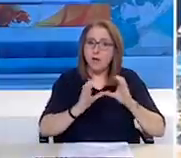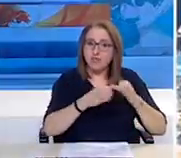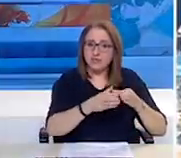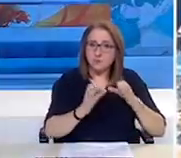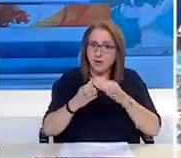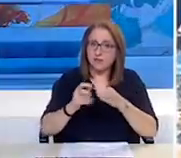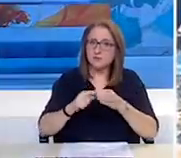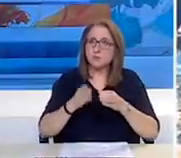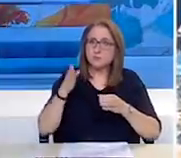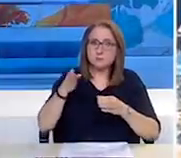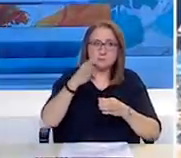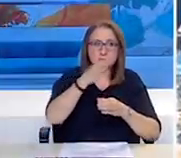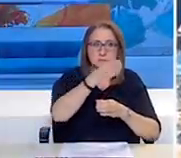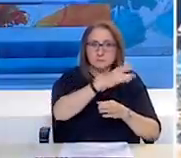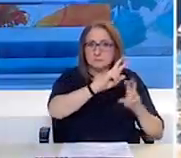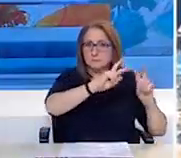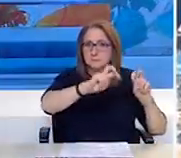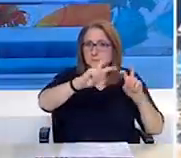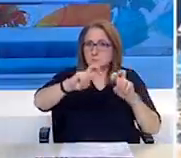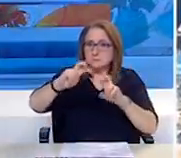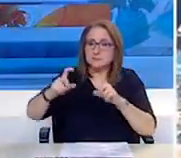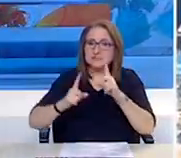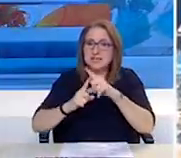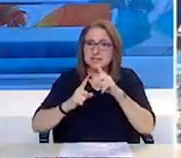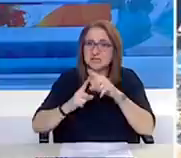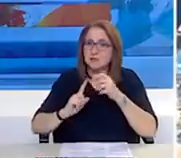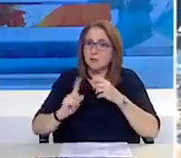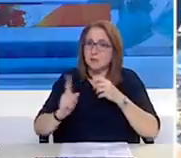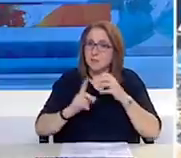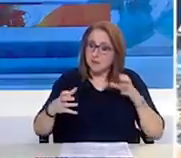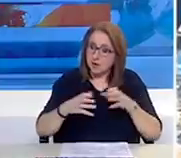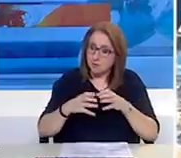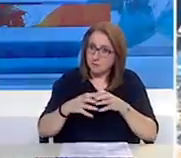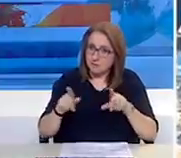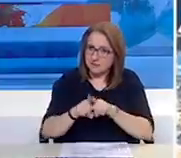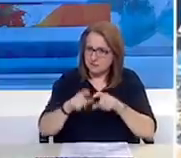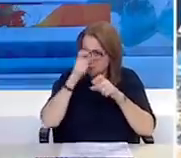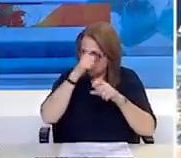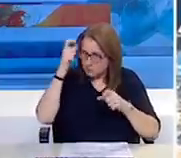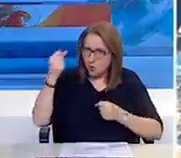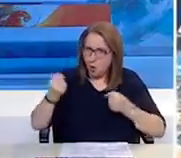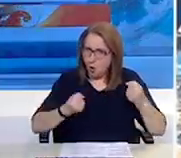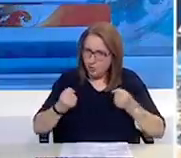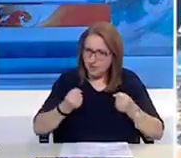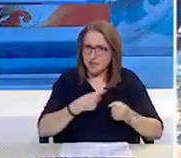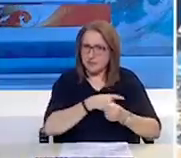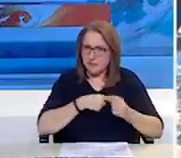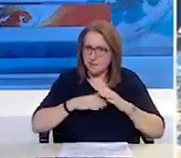κινητών μονάδων για την αντιμετώπιση της COVID-19 νόσου μαζί με ειδικές ομάδες νοσηλευτών, οδηγών και